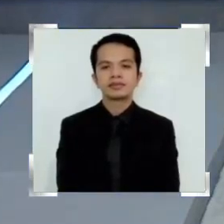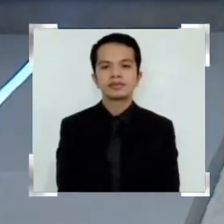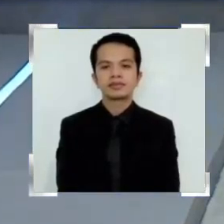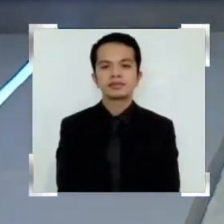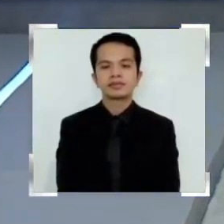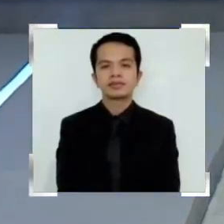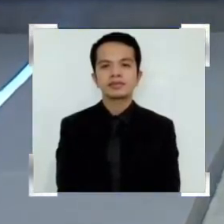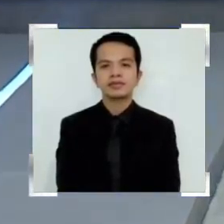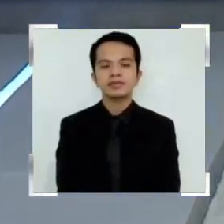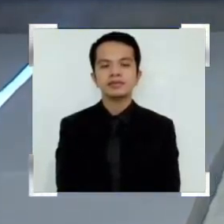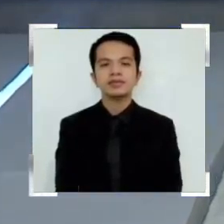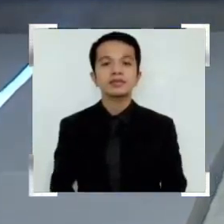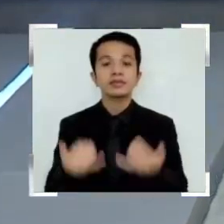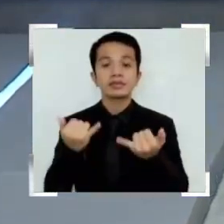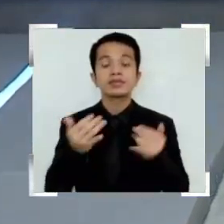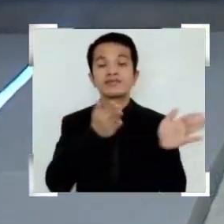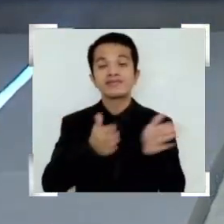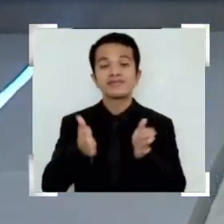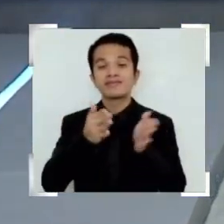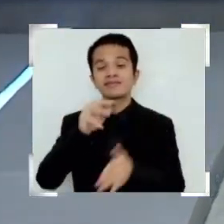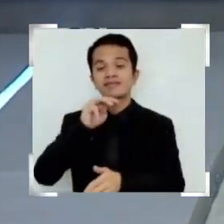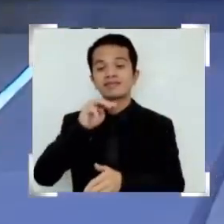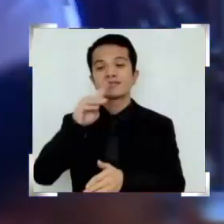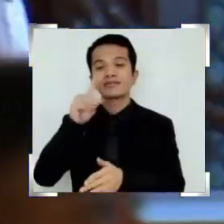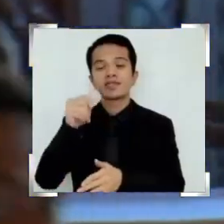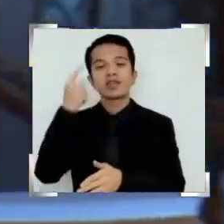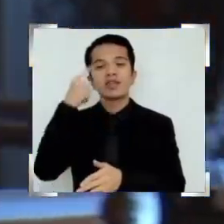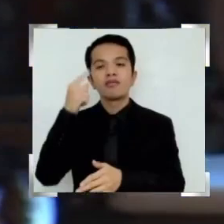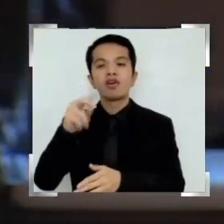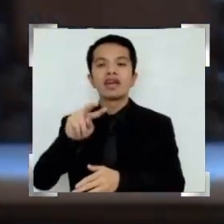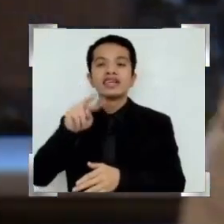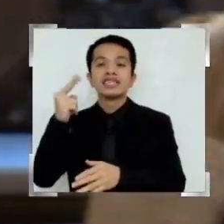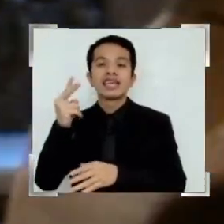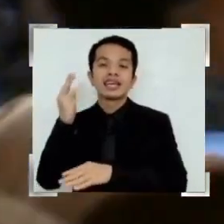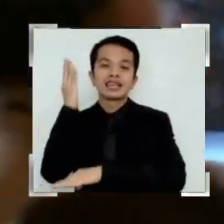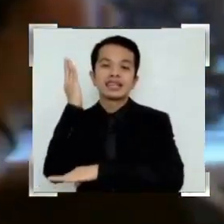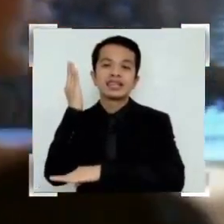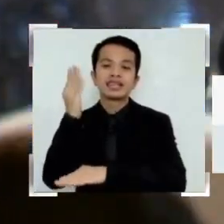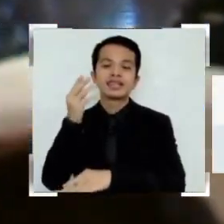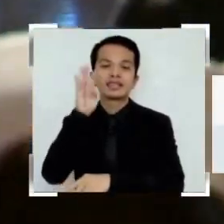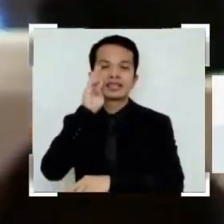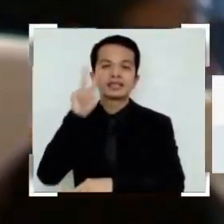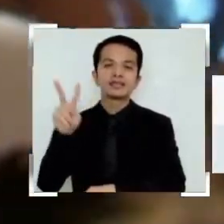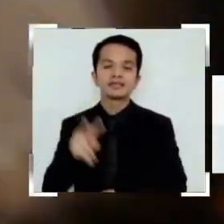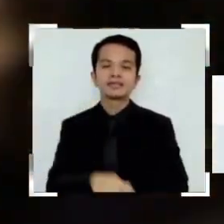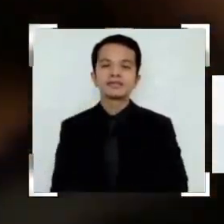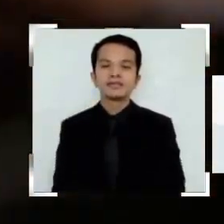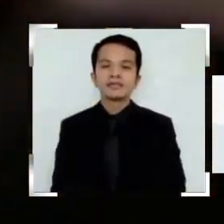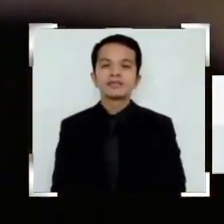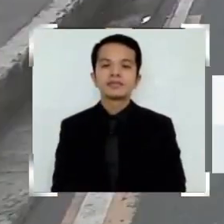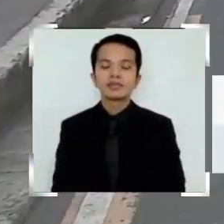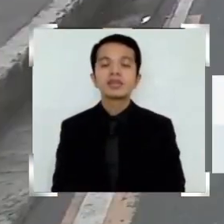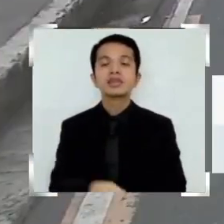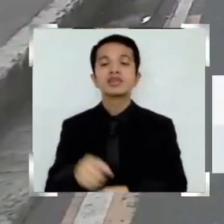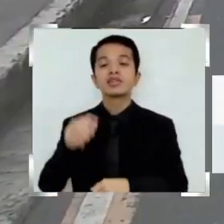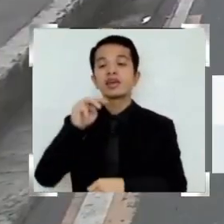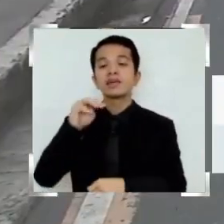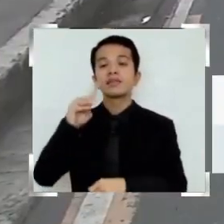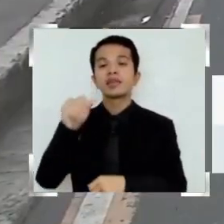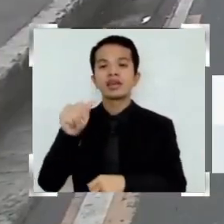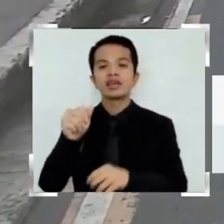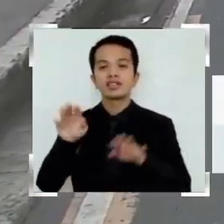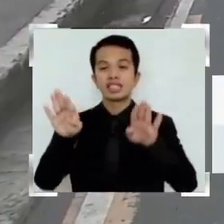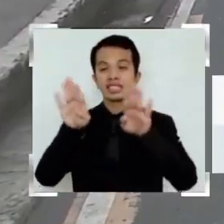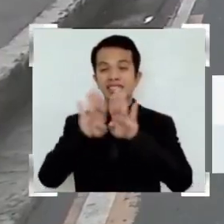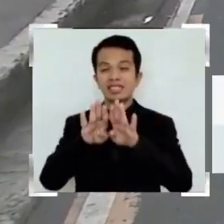Naghahanda ng MMDA para sa ikalawang State of the Nation address ni Pangulong Bongbong Marcos. Ayon sa MMDA, wala pang planong isara ang Commonwealth